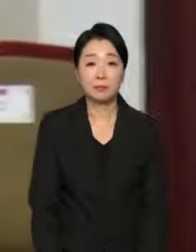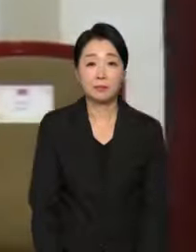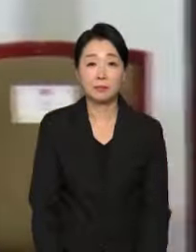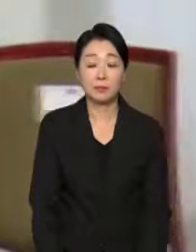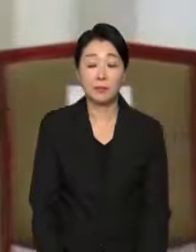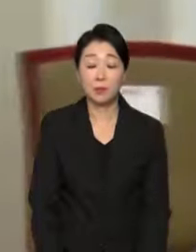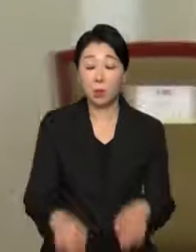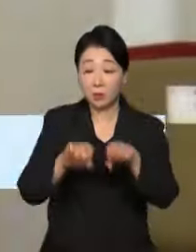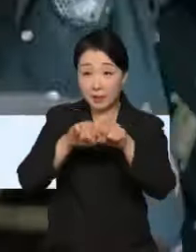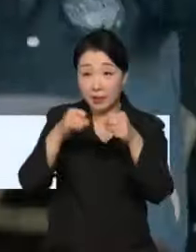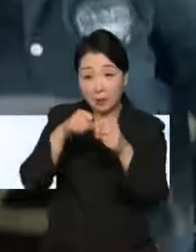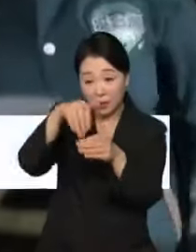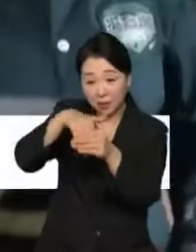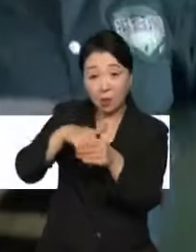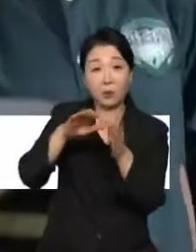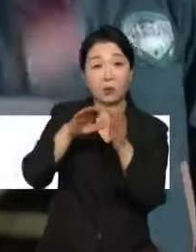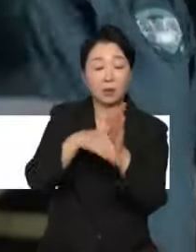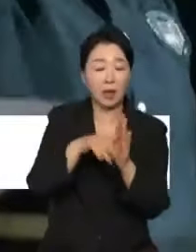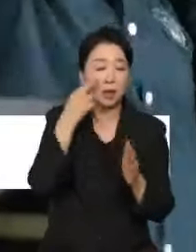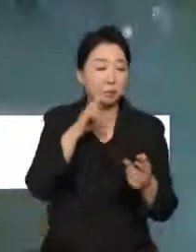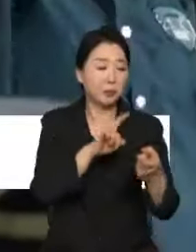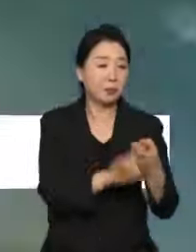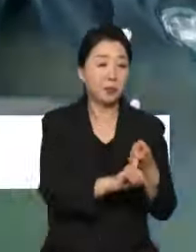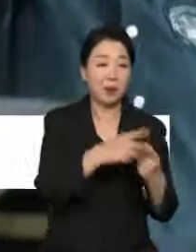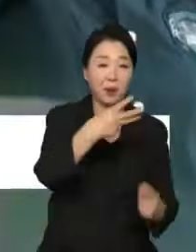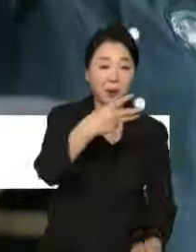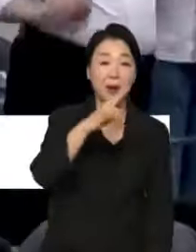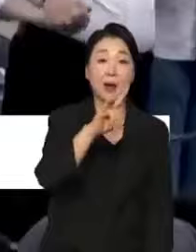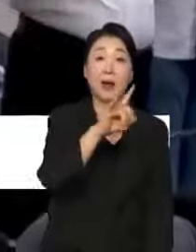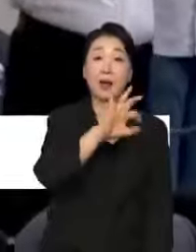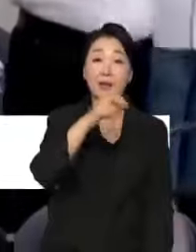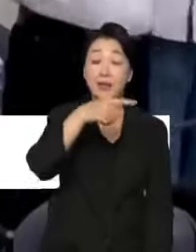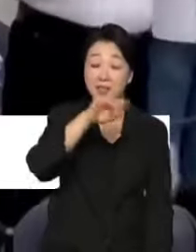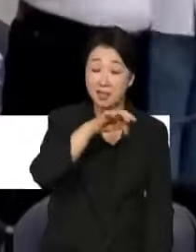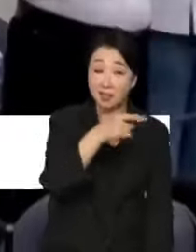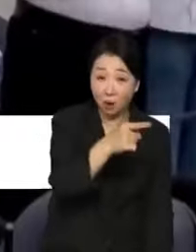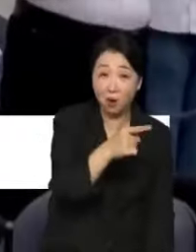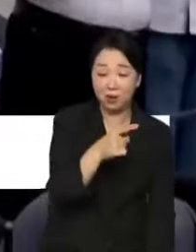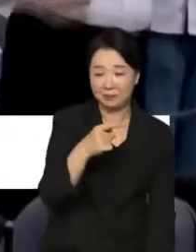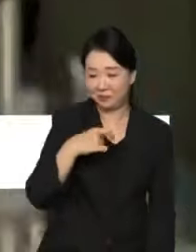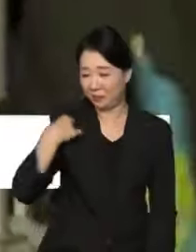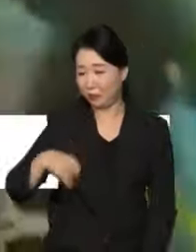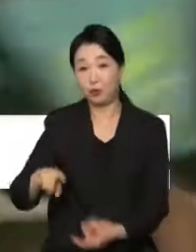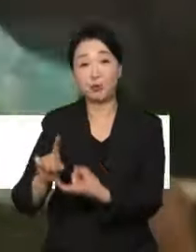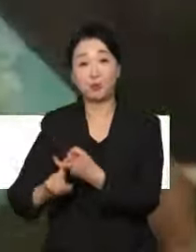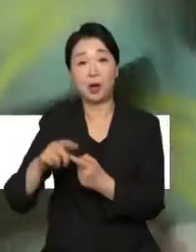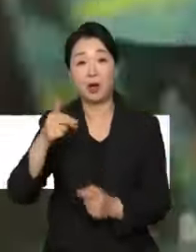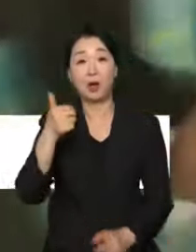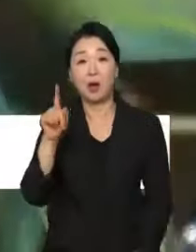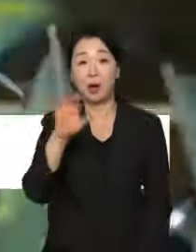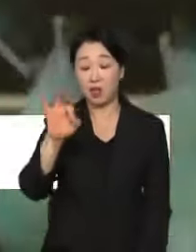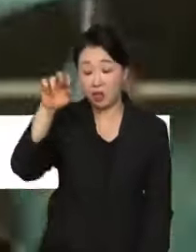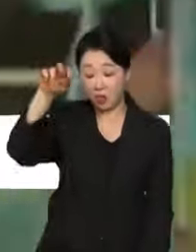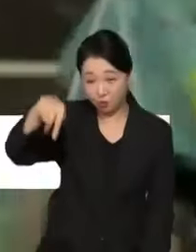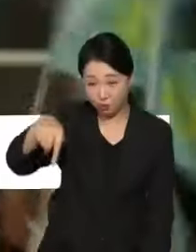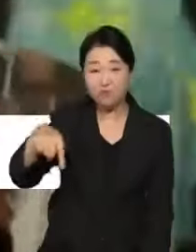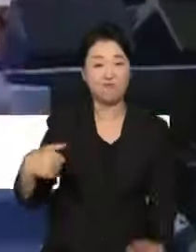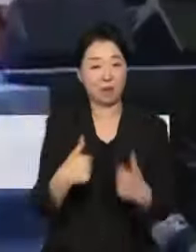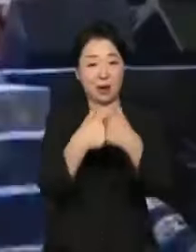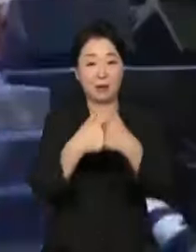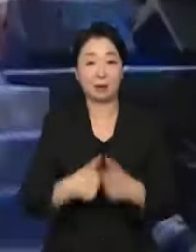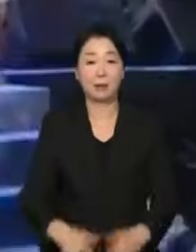오늘 대만 선거에서는 친미 성향의 라이칭더 여당 후보와 친중 성향의 허우유이 야당 후보가